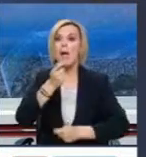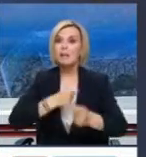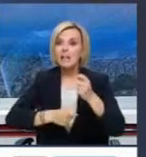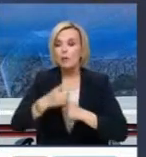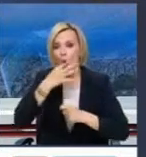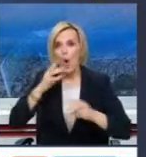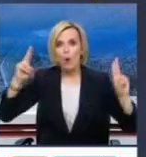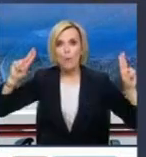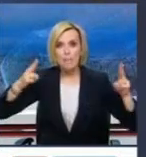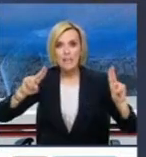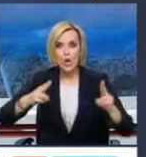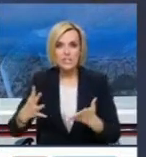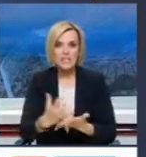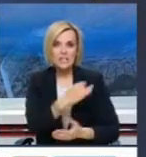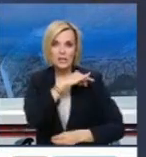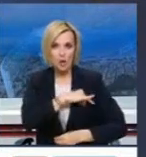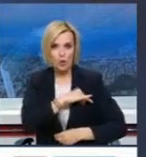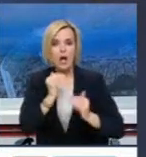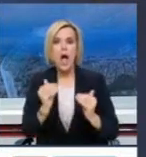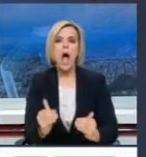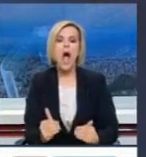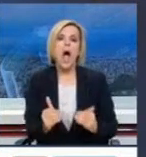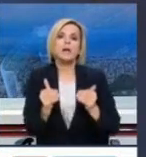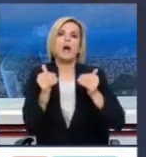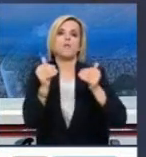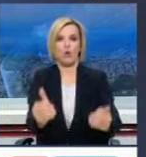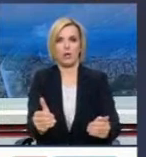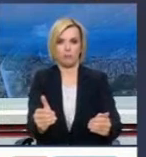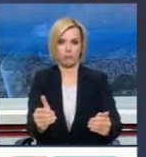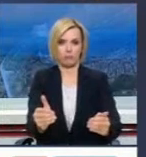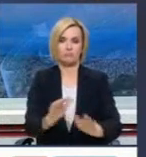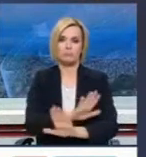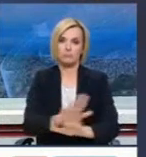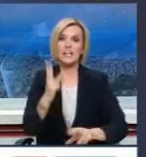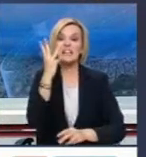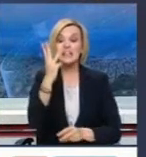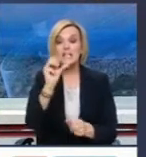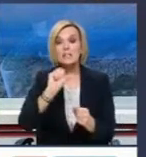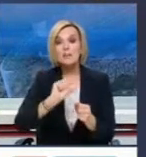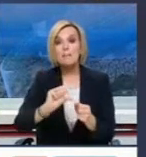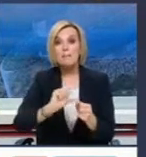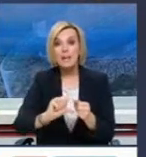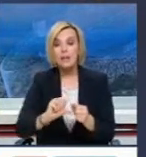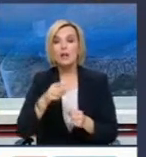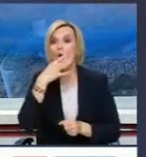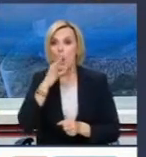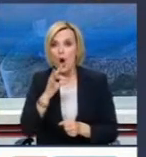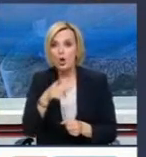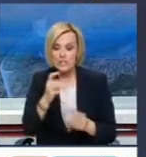κορονοϊού, θα μπορούν να αναβάλουν τις δανειακές υποχρεώσεις και να διατηρήσουν την βιώσιμη οικονομική τους